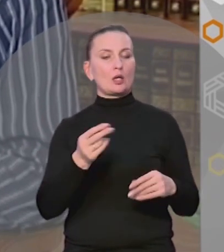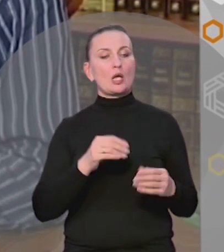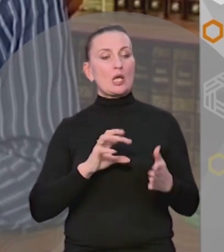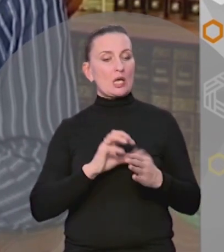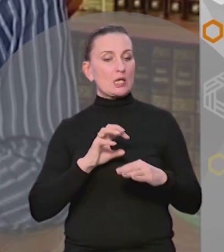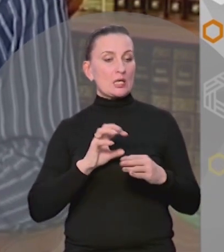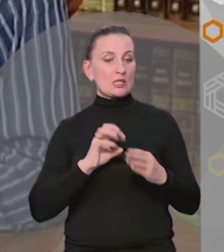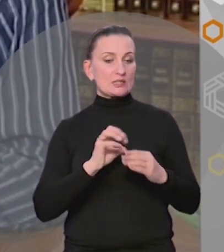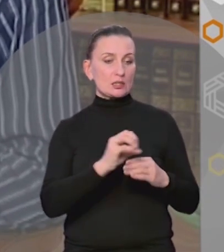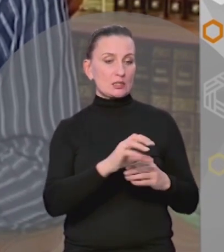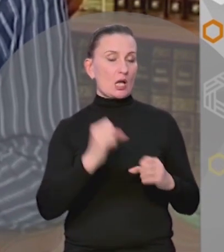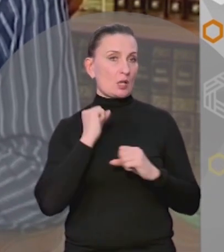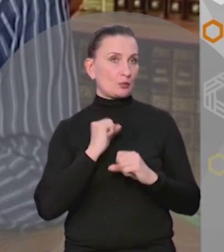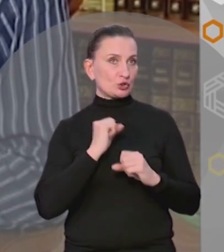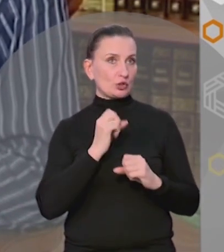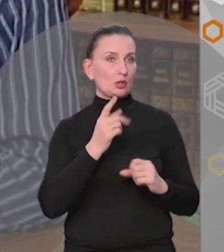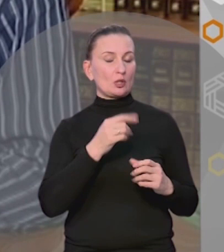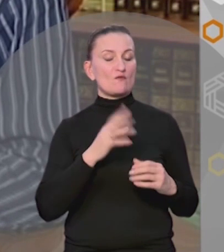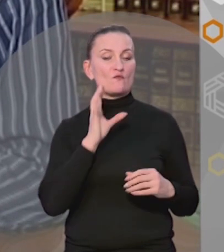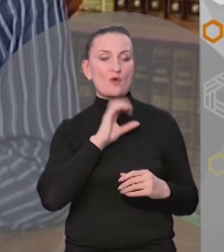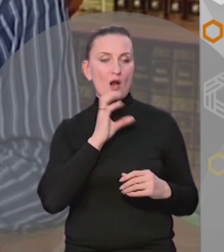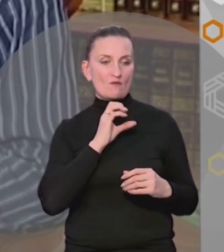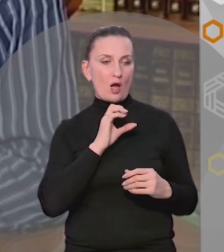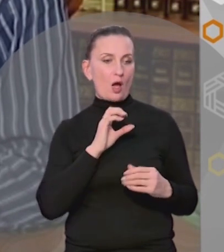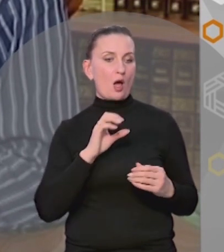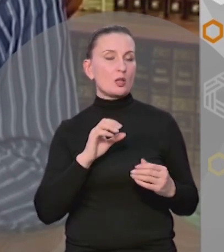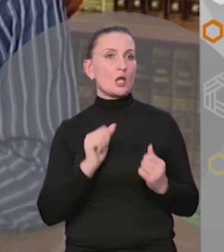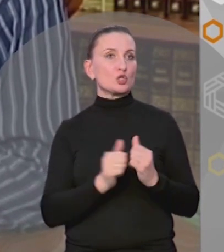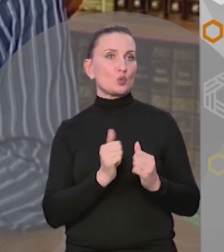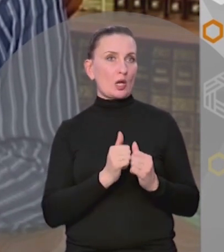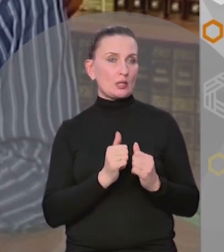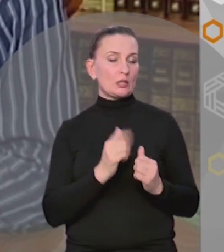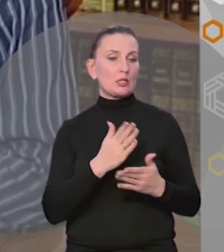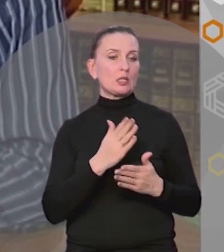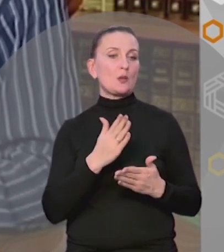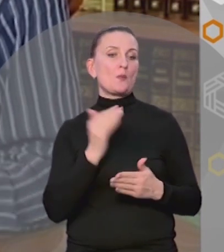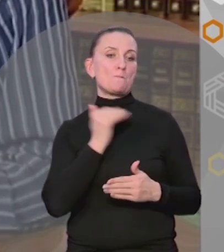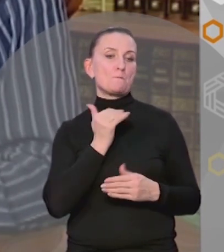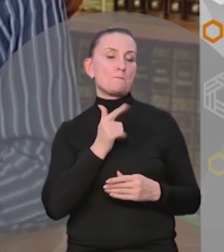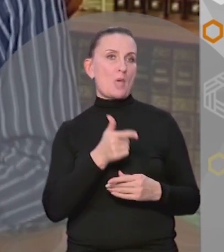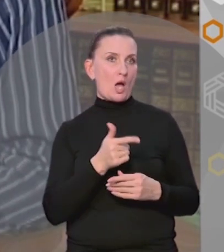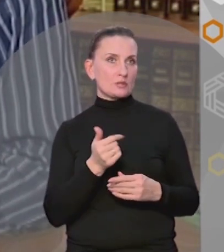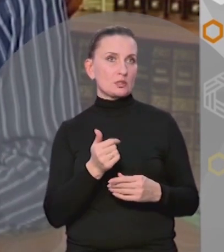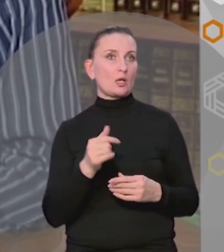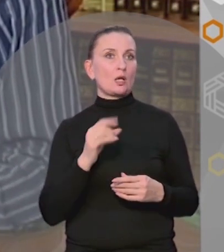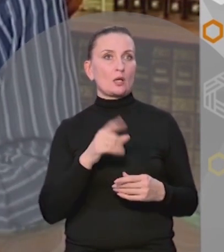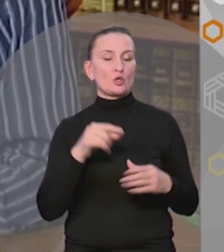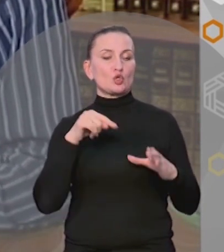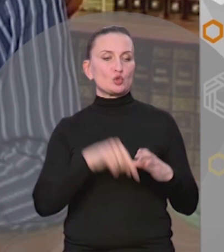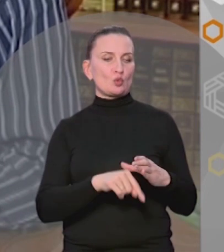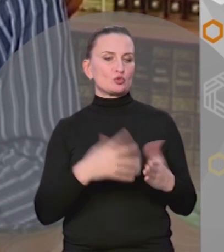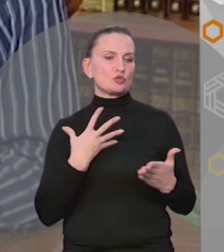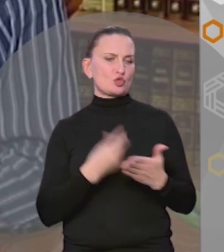с зерном, воровала у матросов сухари и обрезки вяленого мяса. Крыса считала трюм